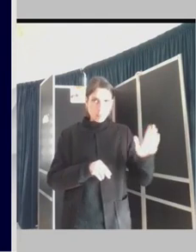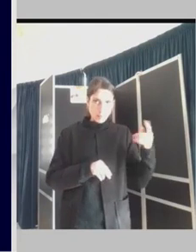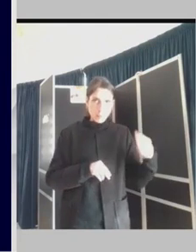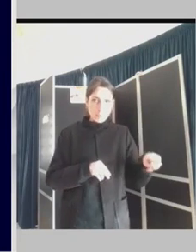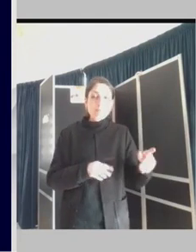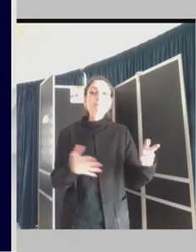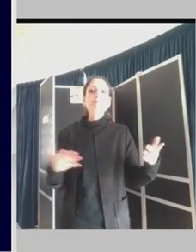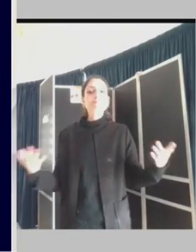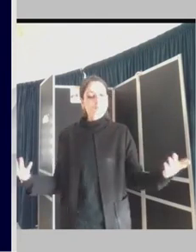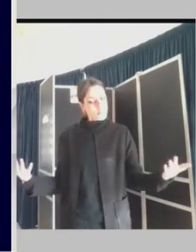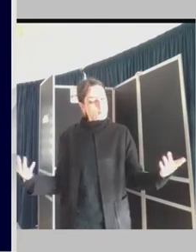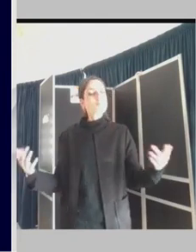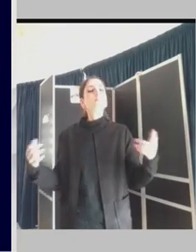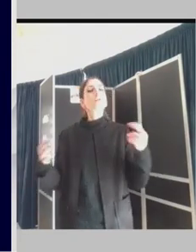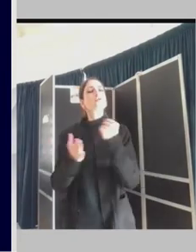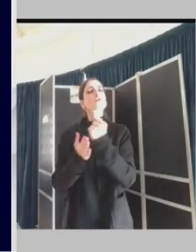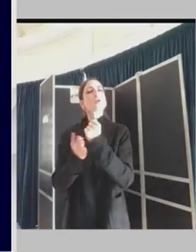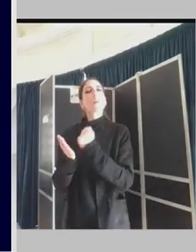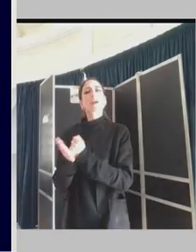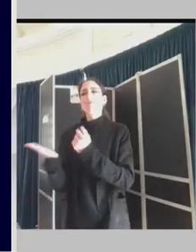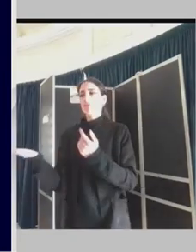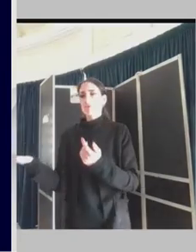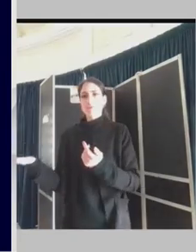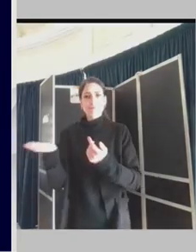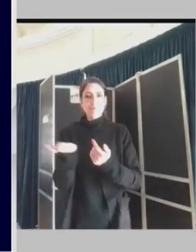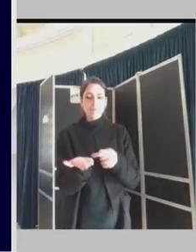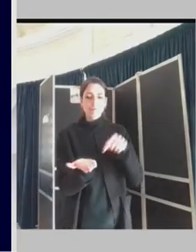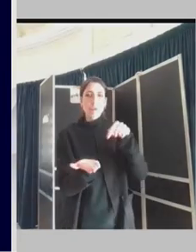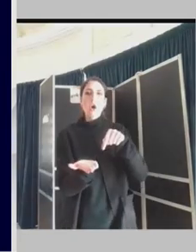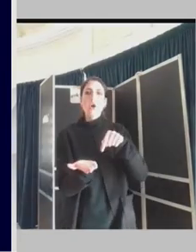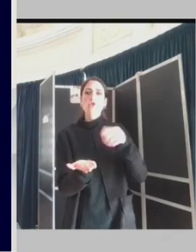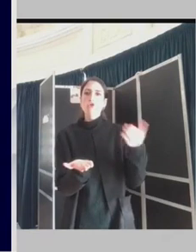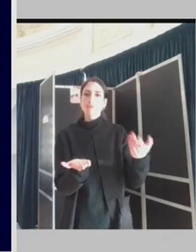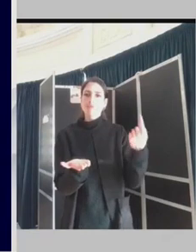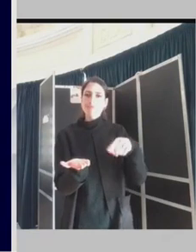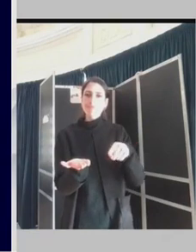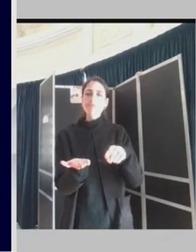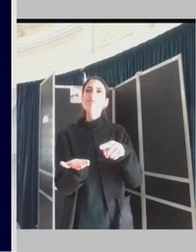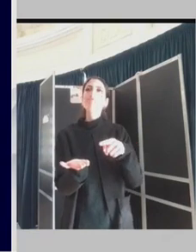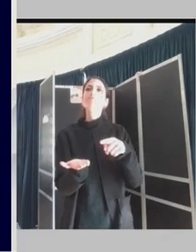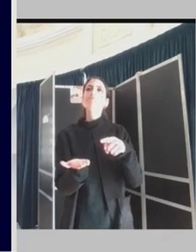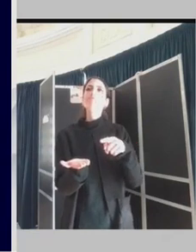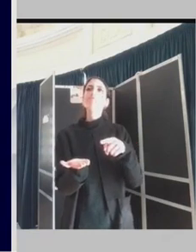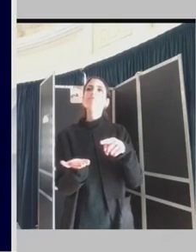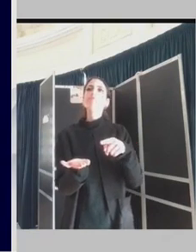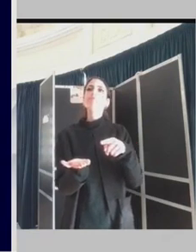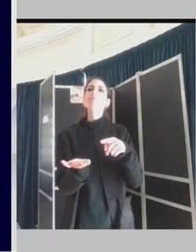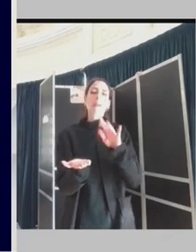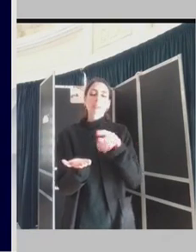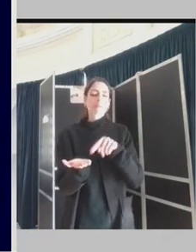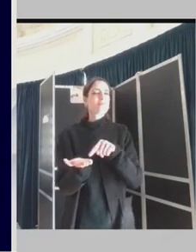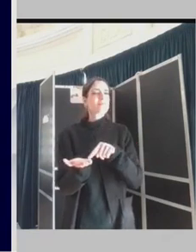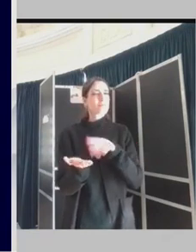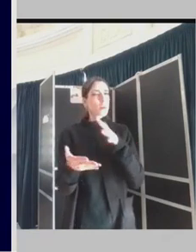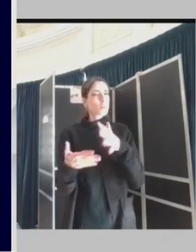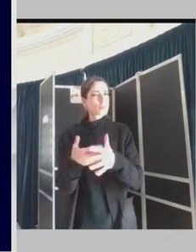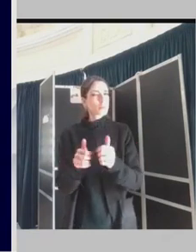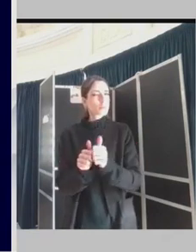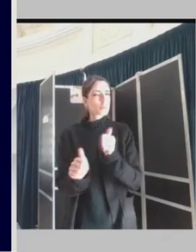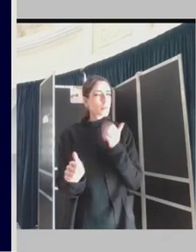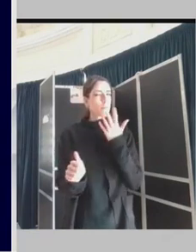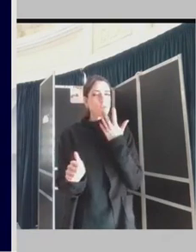di oggi, però permettetemi prima di ringraziare praticamente tutti quelli che